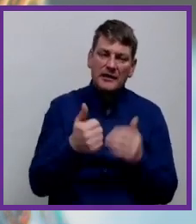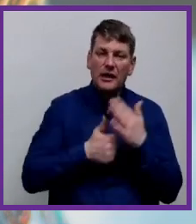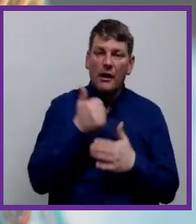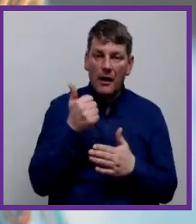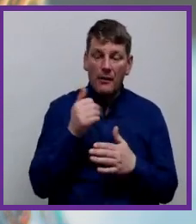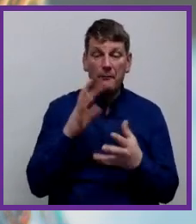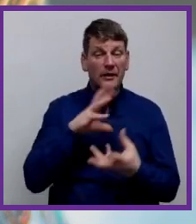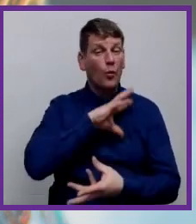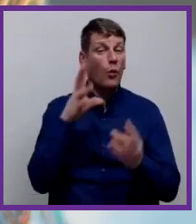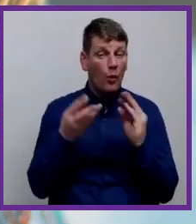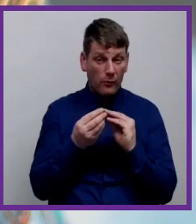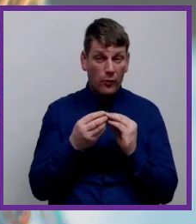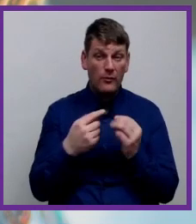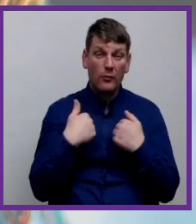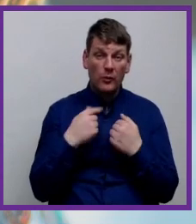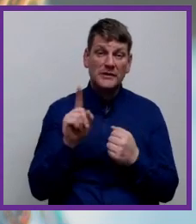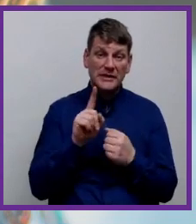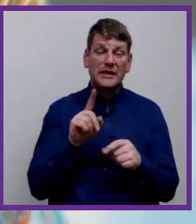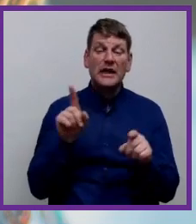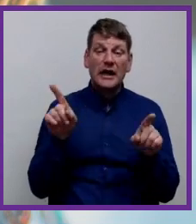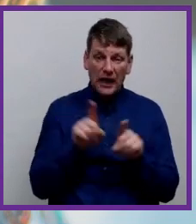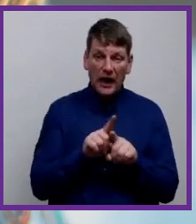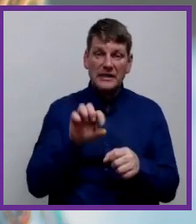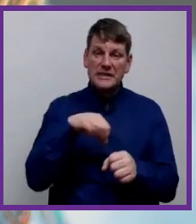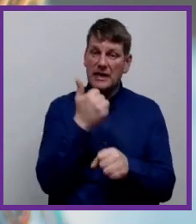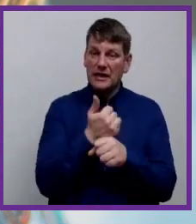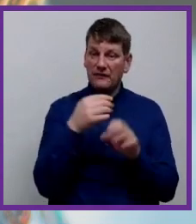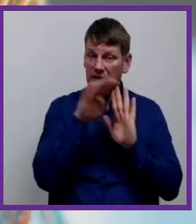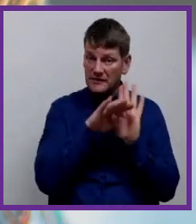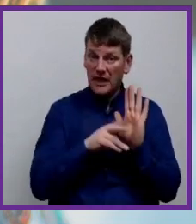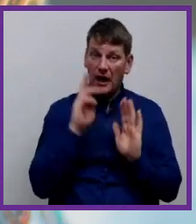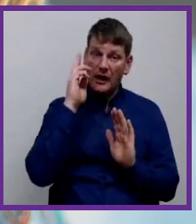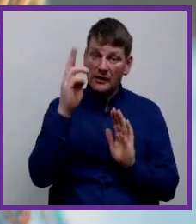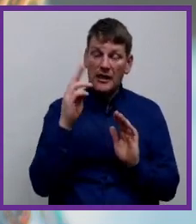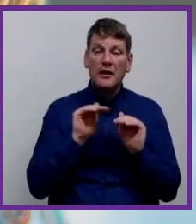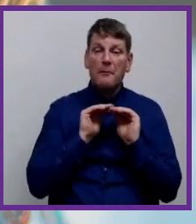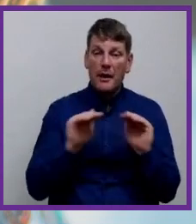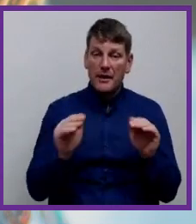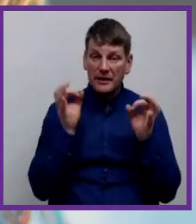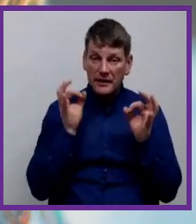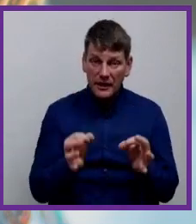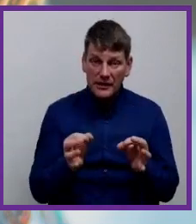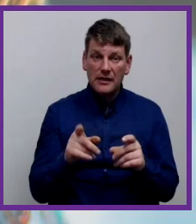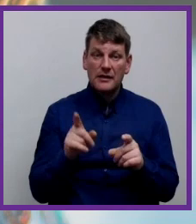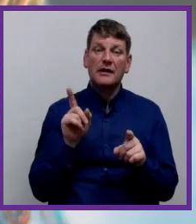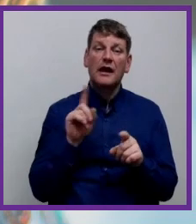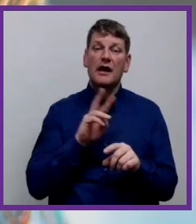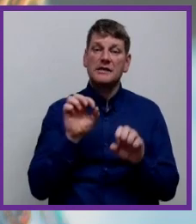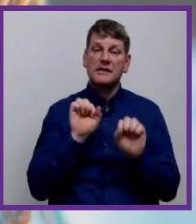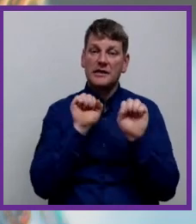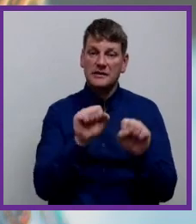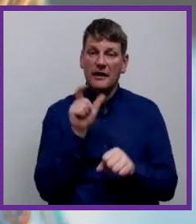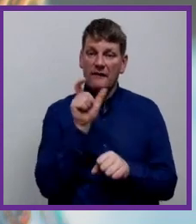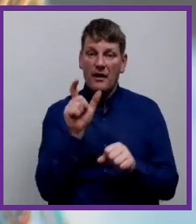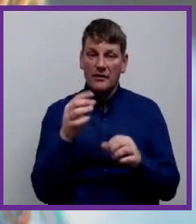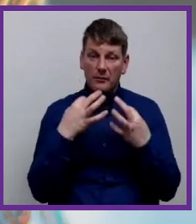bet kopumā mums ir gan satversmē garantētās pamattiesības, kas aizsargā gan vārda